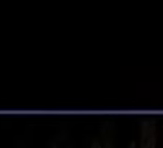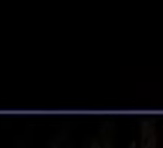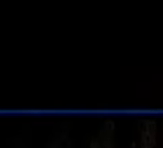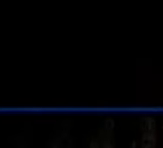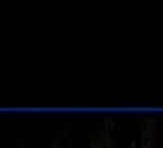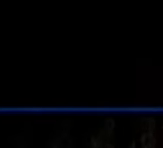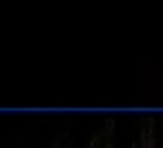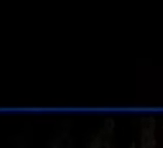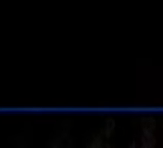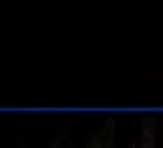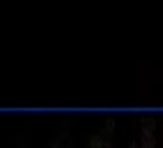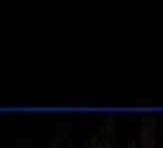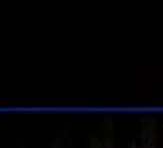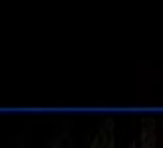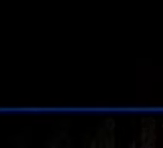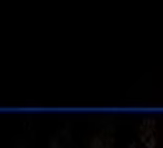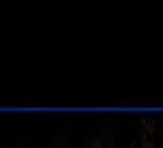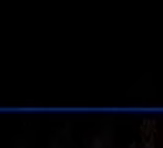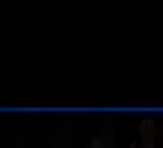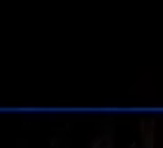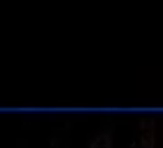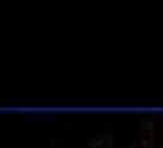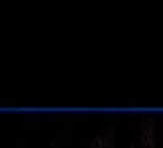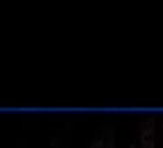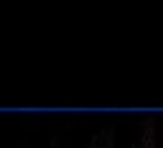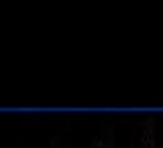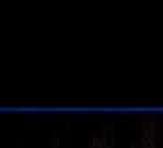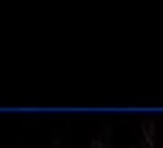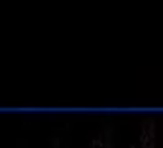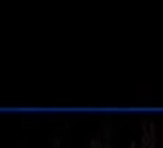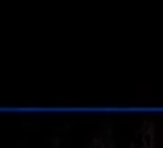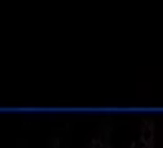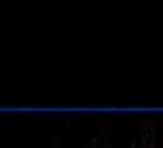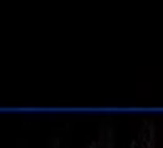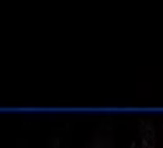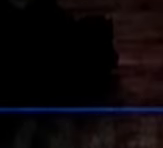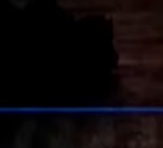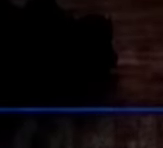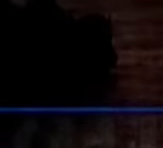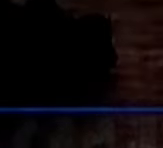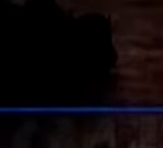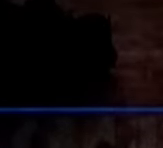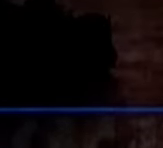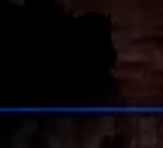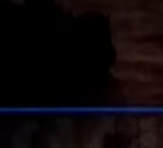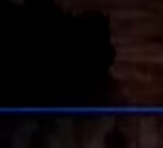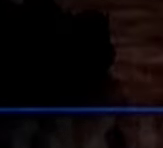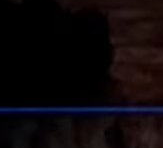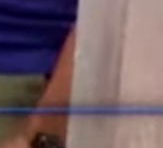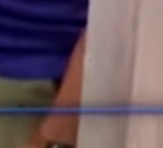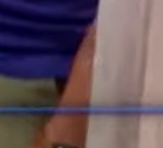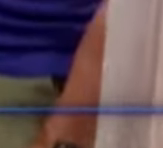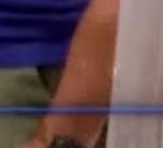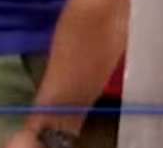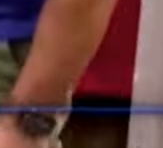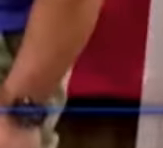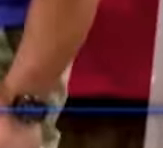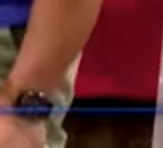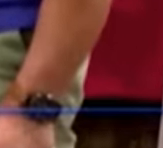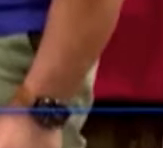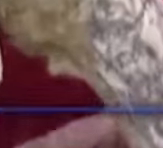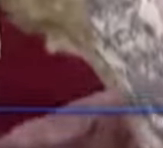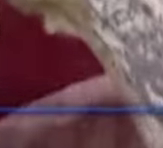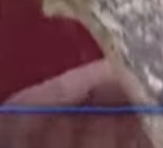Inaabang ang solar eclipse. Ito bang magdudulot daw ng 3 araw ng kadiliman? I-fact-check ko natin yan.